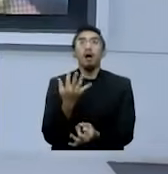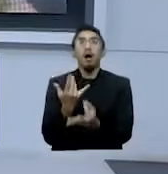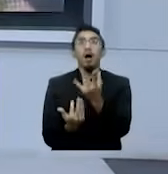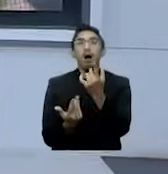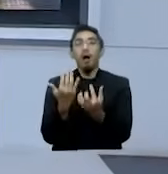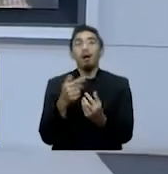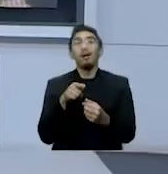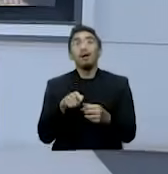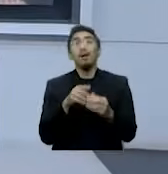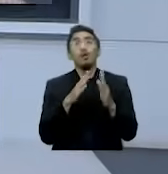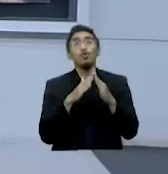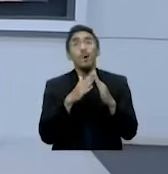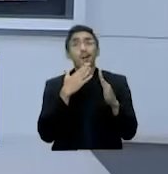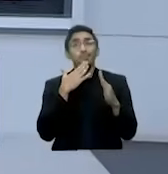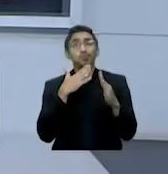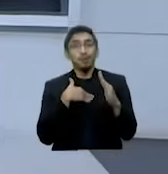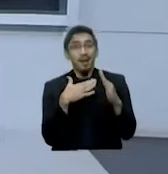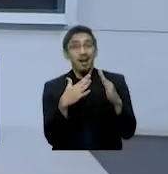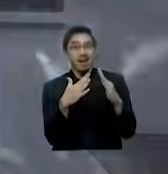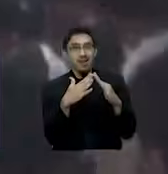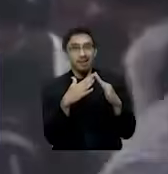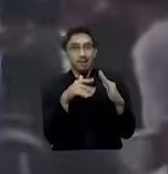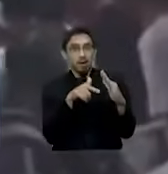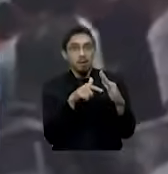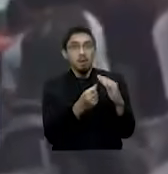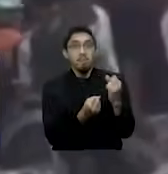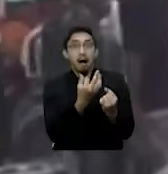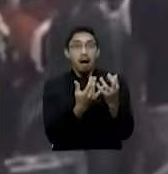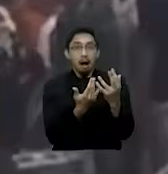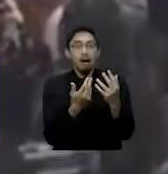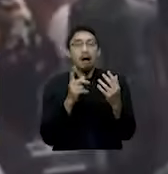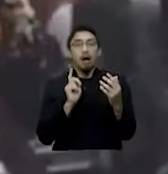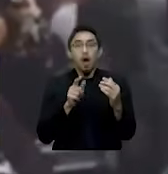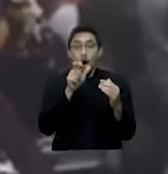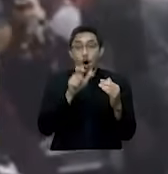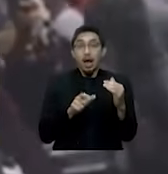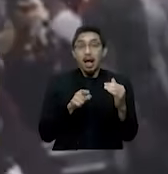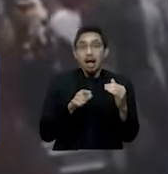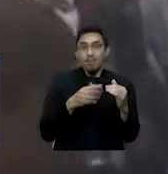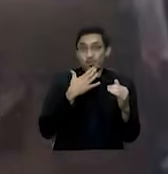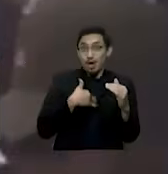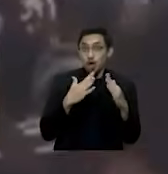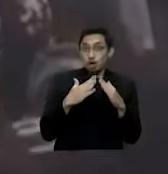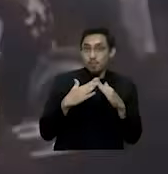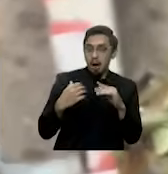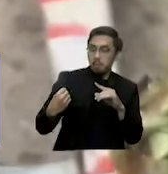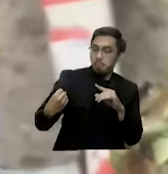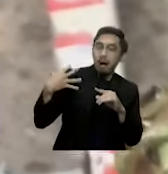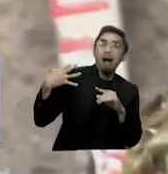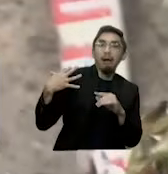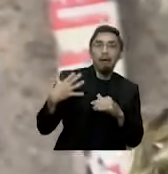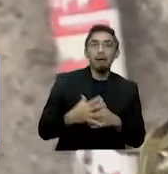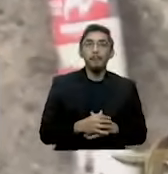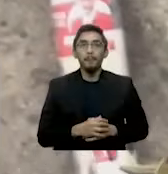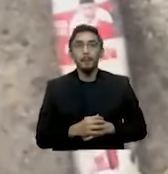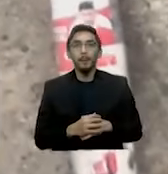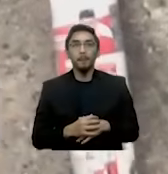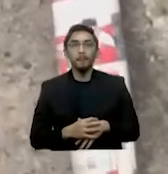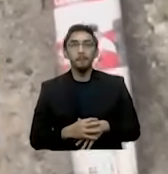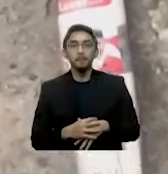pemilik rumah terluka bakar. Di Jalan Kampung Hutan Bahagia, Cengkareng Timur.